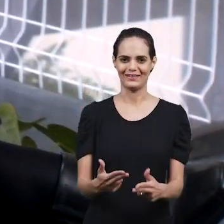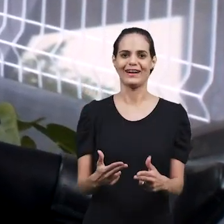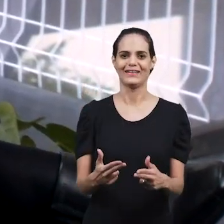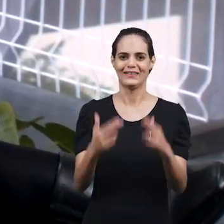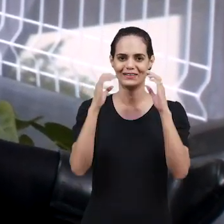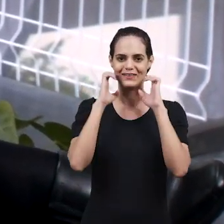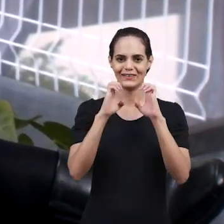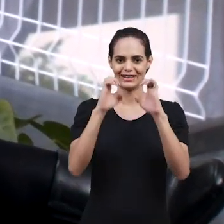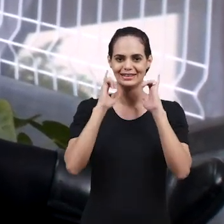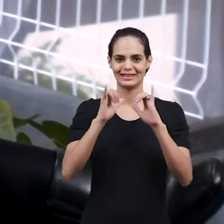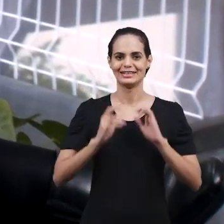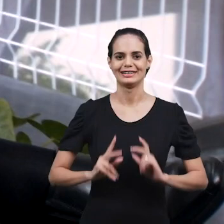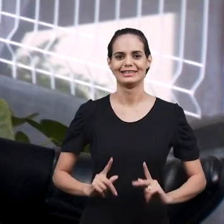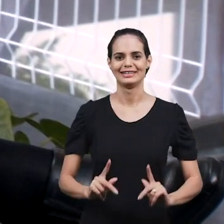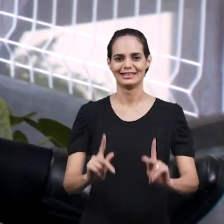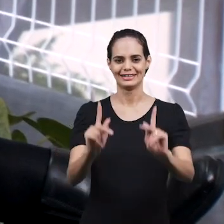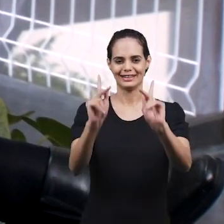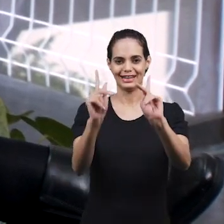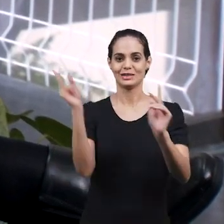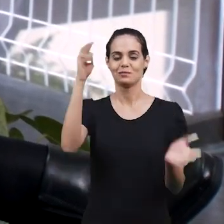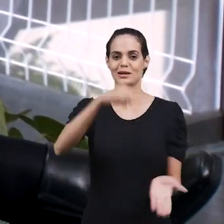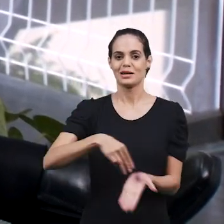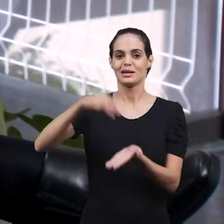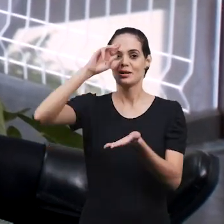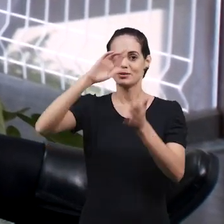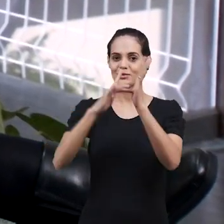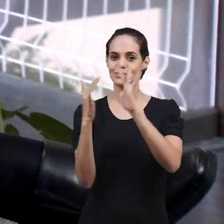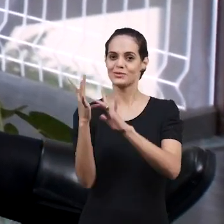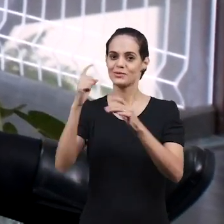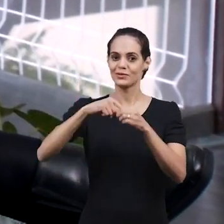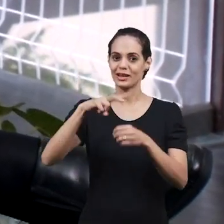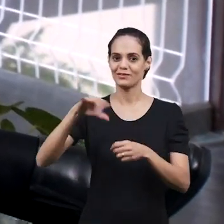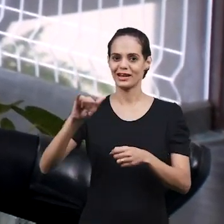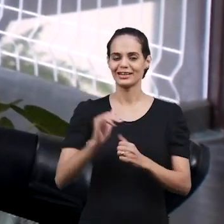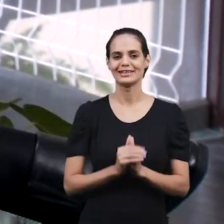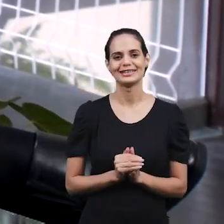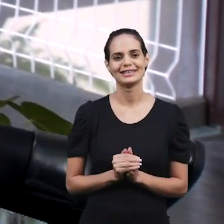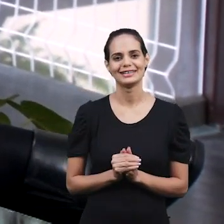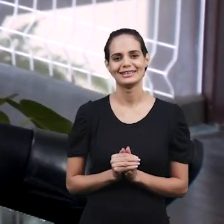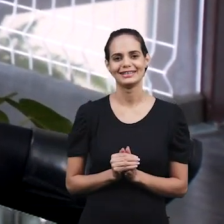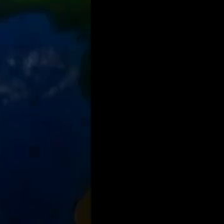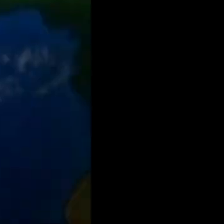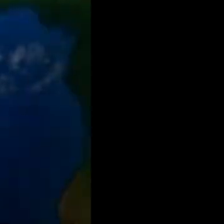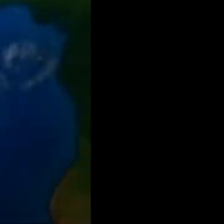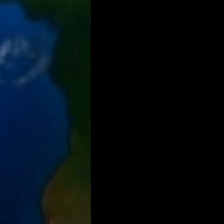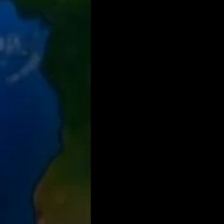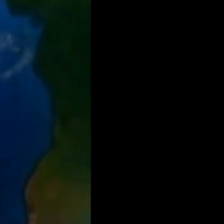de plus de la programmation en annonçant l'Évangile éternel. Maranatha, le Seigneur Jésus vient.